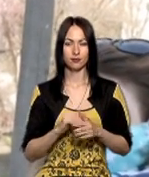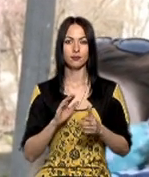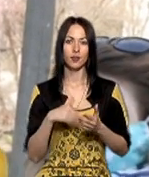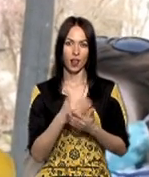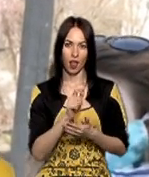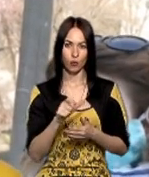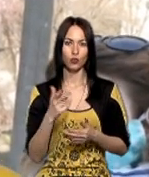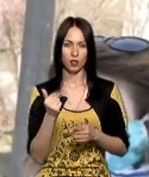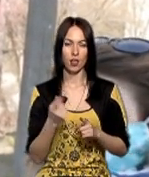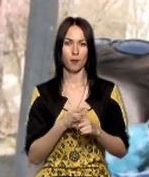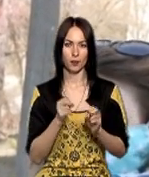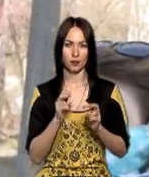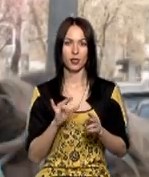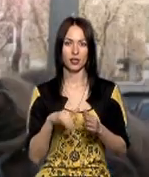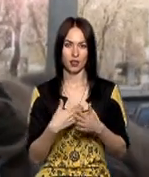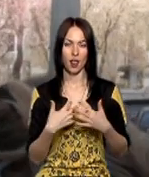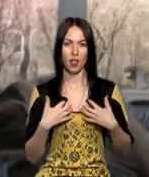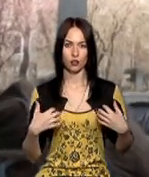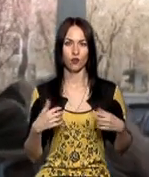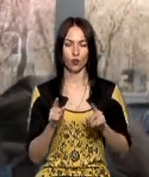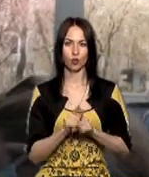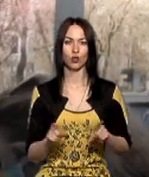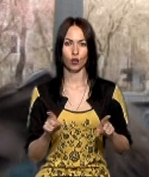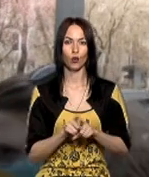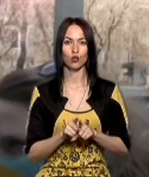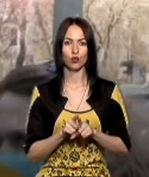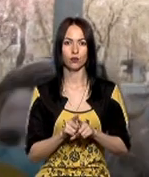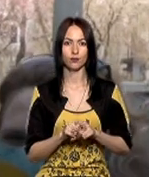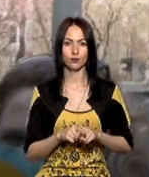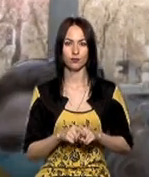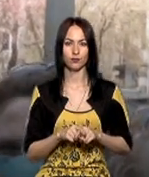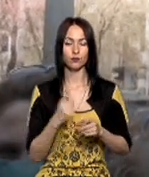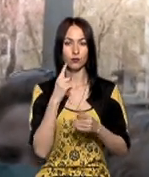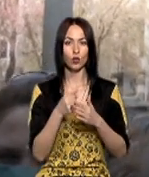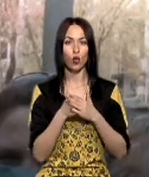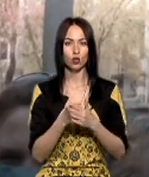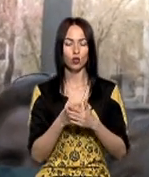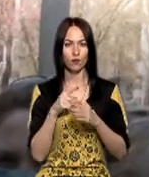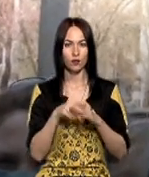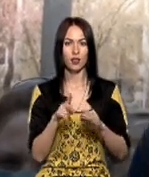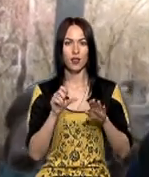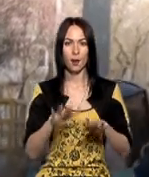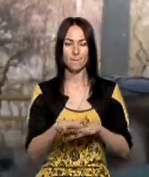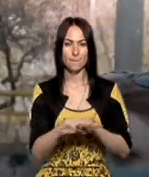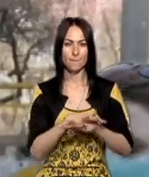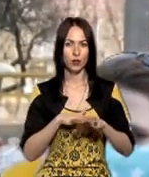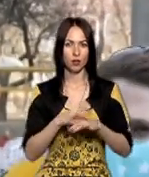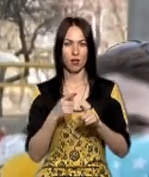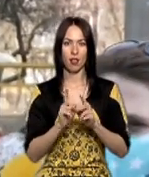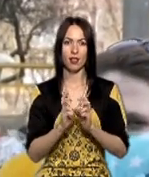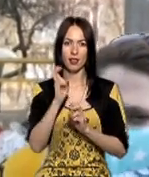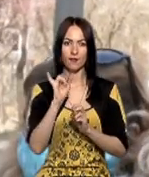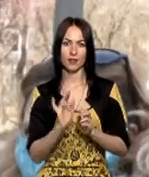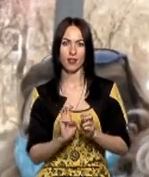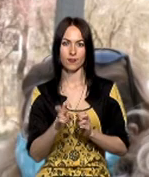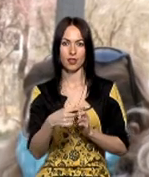безпечно. І для животних теж. Для людей це безпечно, для тварин також. Основний упор – на місця масового скупчення. Це ліфти та вхідна